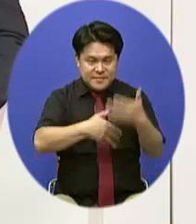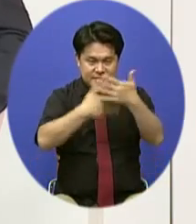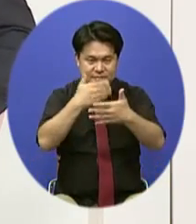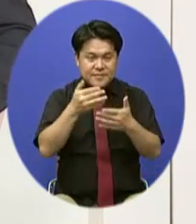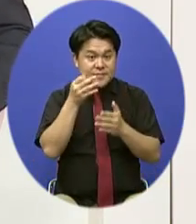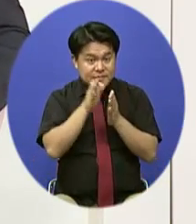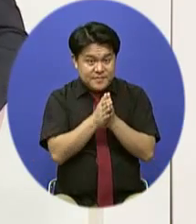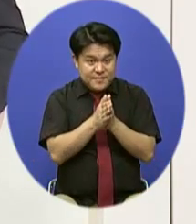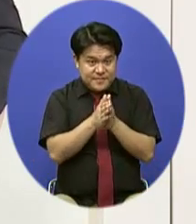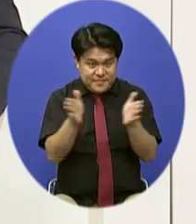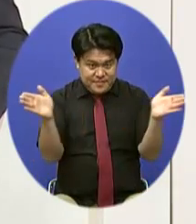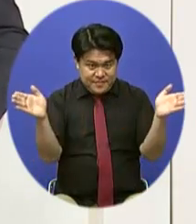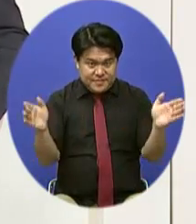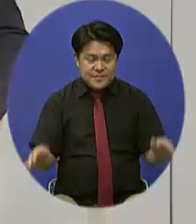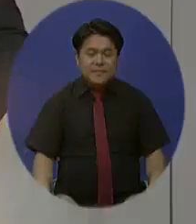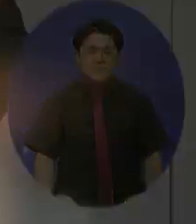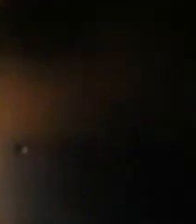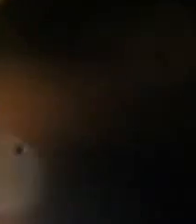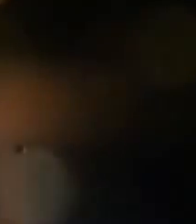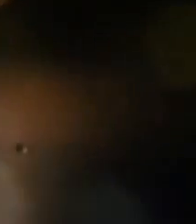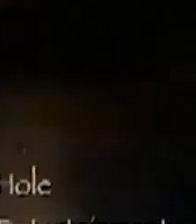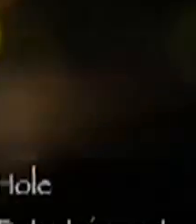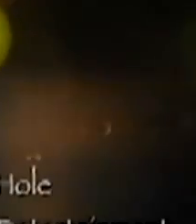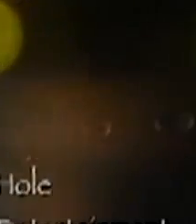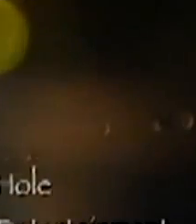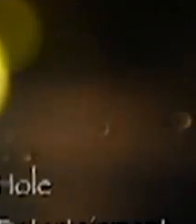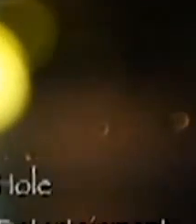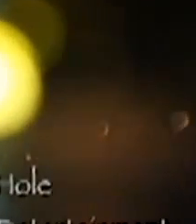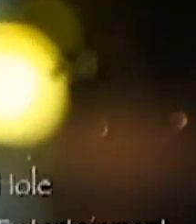뮤직비디오 보여주세요.